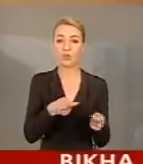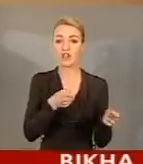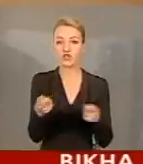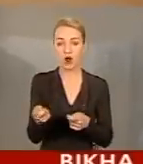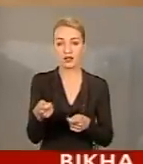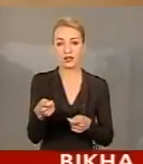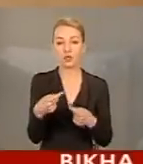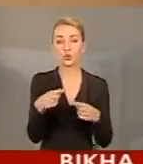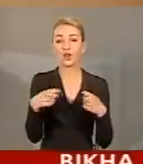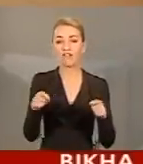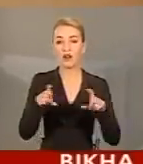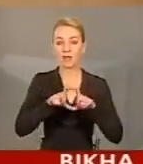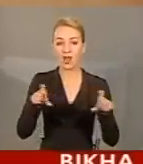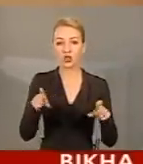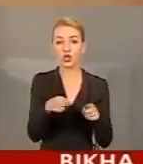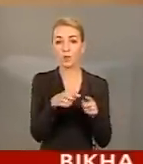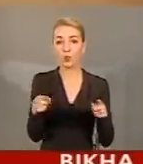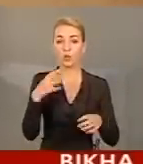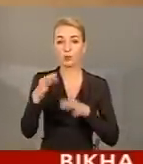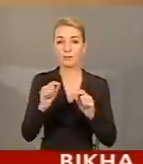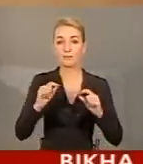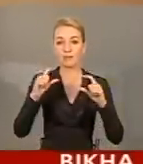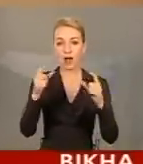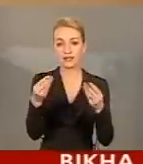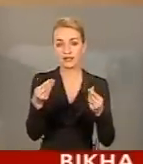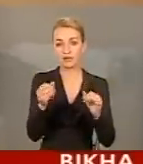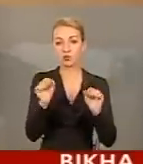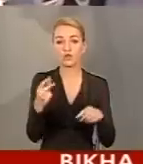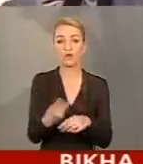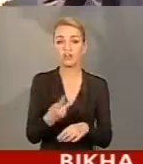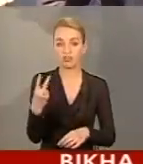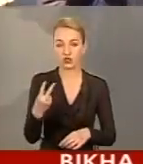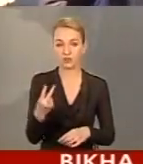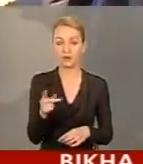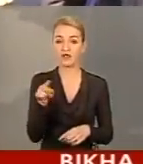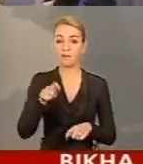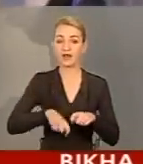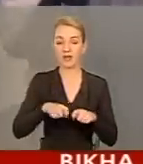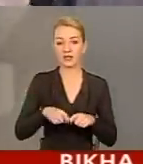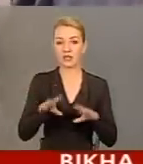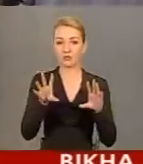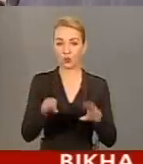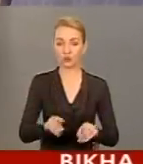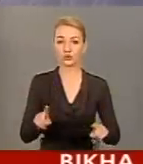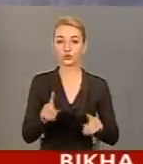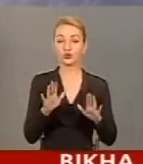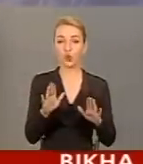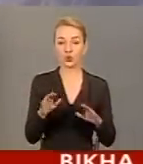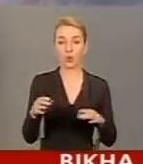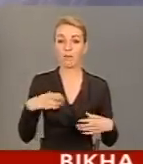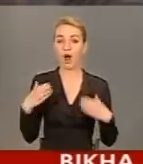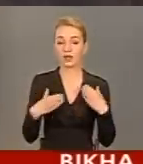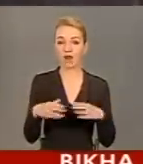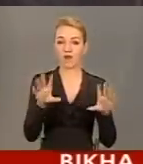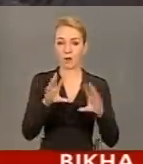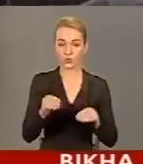деяких випадках торгівельні мережі, вони протягом доби піднімали ціни, можливо, навіть вдвічі. Утім, експерти заспокоюють. Щойно паніка вгамується